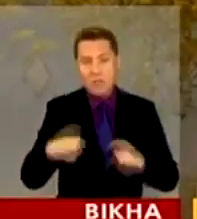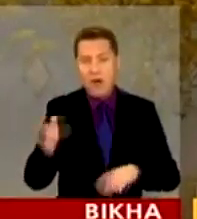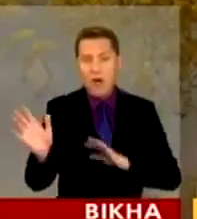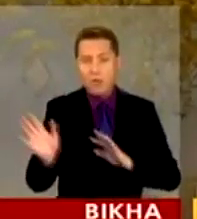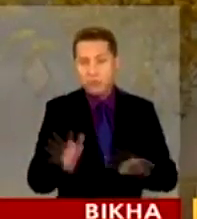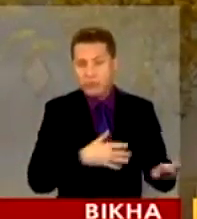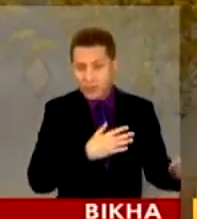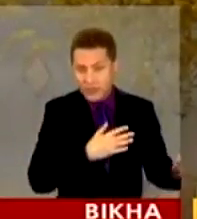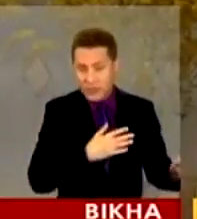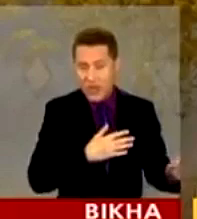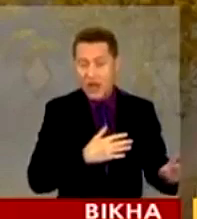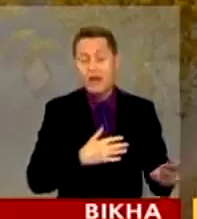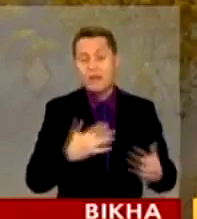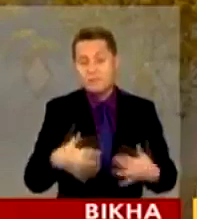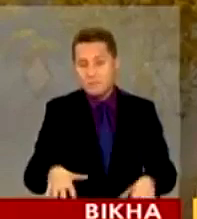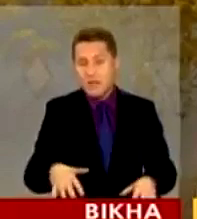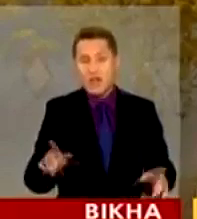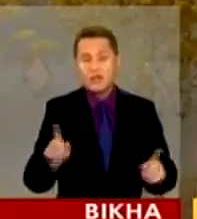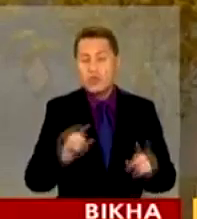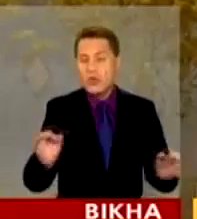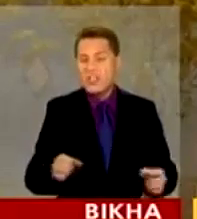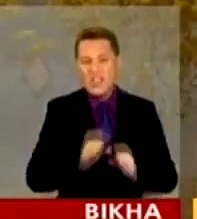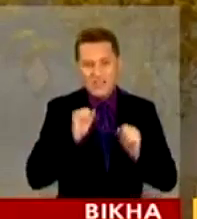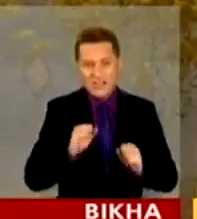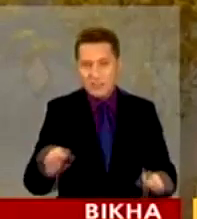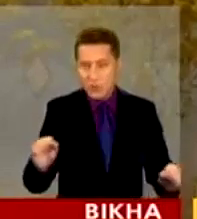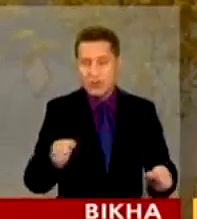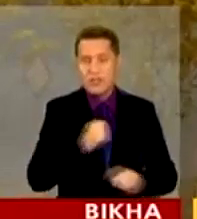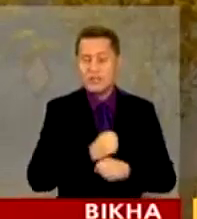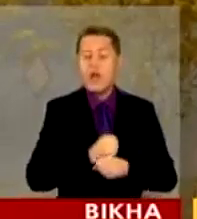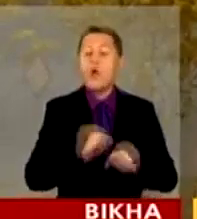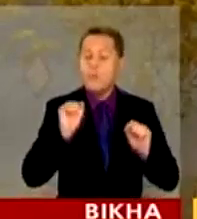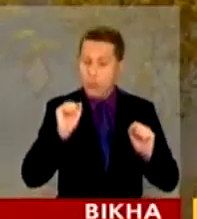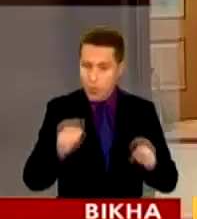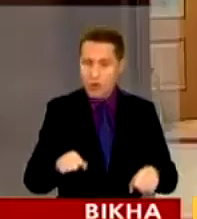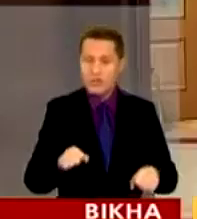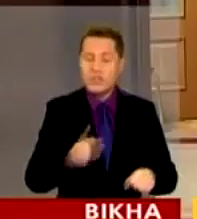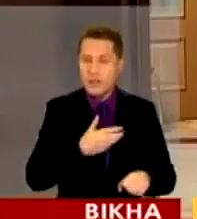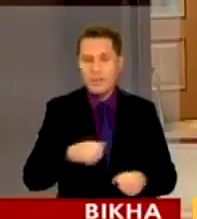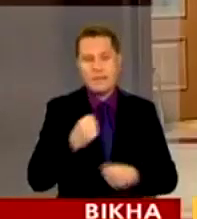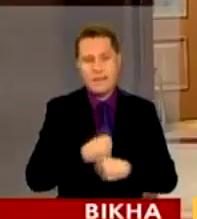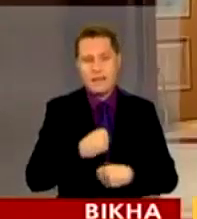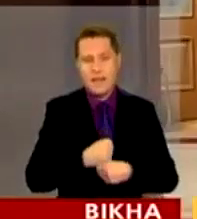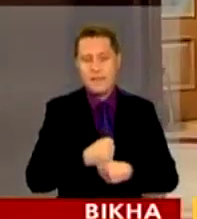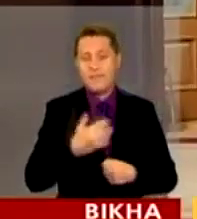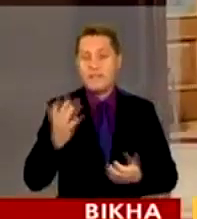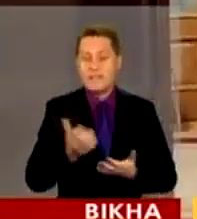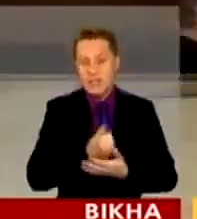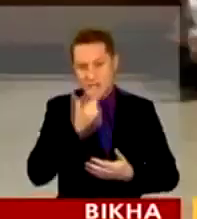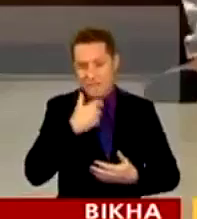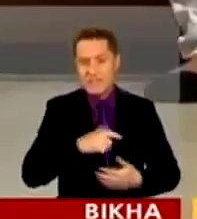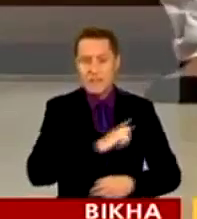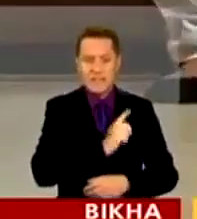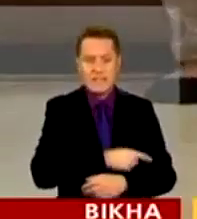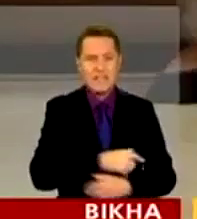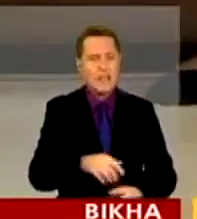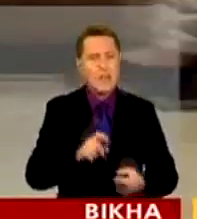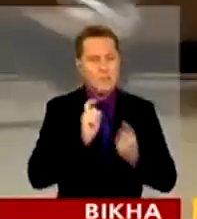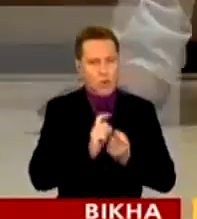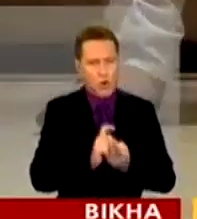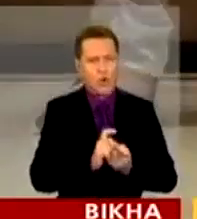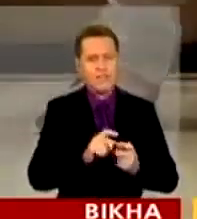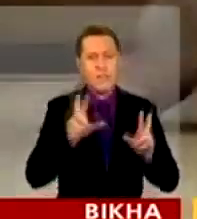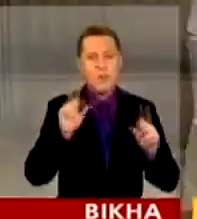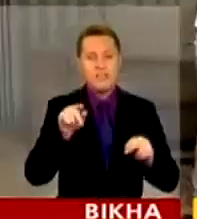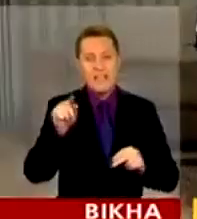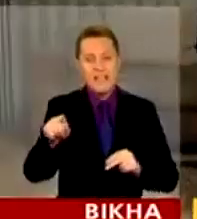уже практически ничего невозможно сделать. Можно. Можна зробити, ми робимо. Вона знайшла в собі сили боротися і пообіцяла,